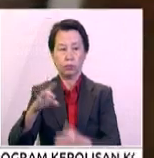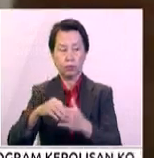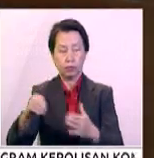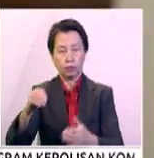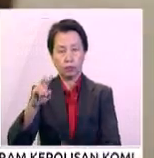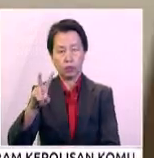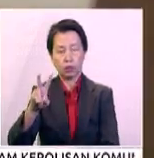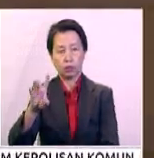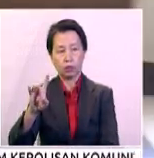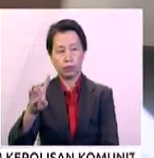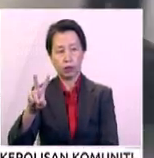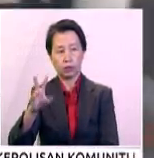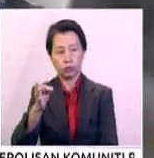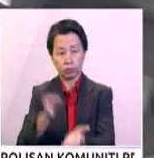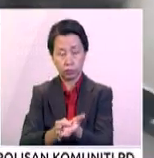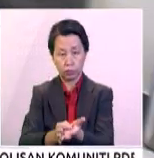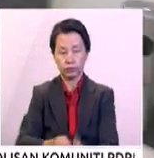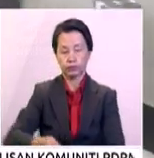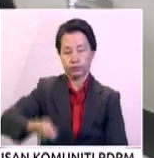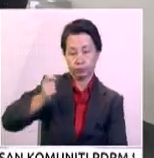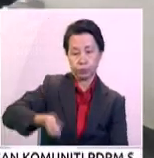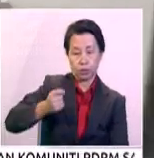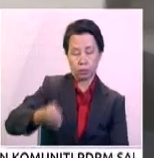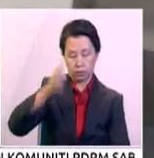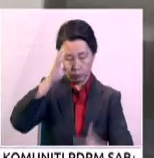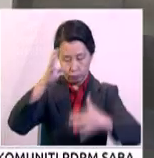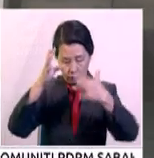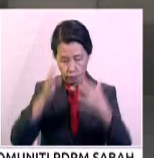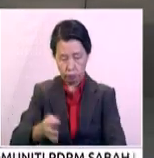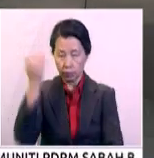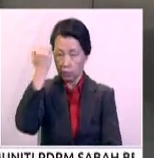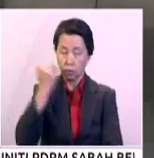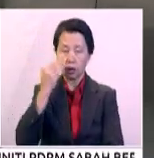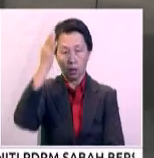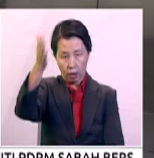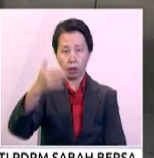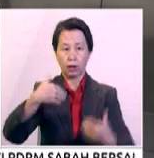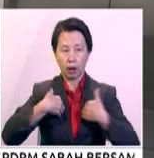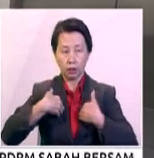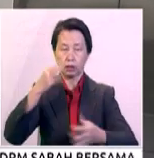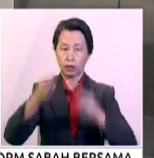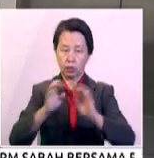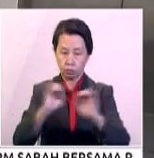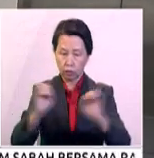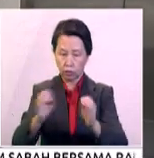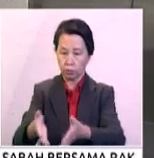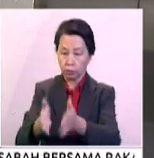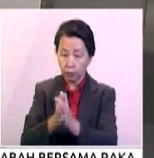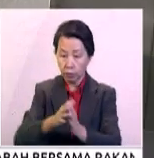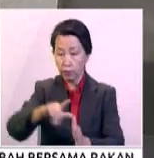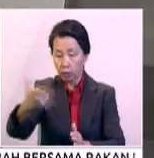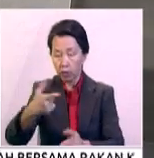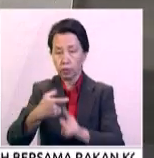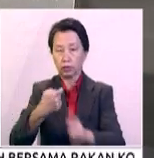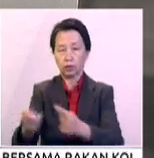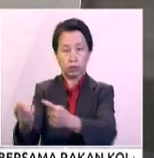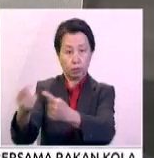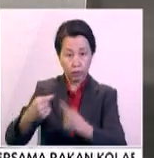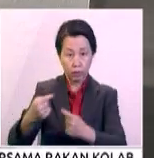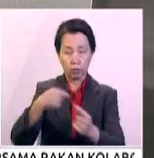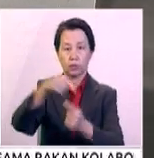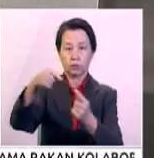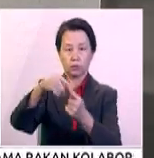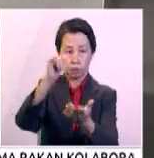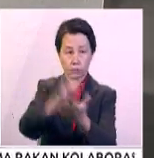r839,489.82 Hakim Mohamad nazlan kemudiannya memutuskan proseding akan dijalankan sekiranya tiada permohonan lain daripada responden pada